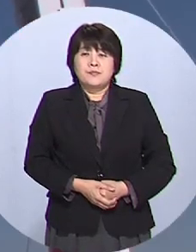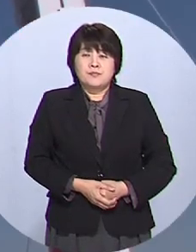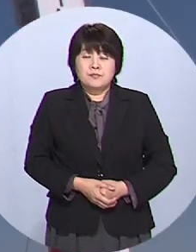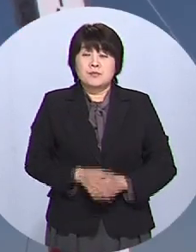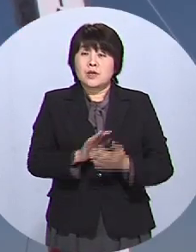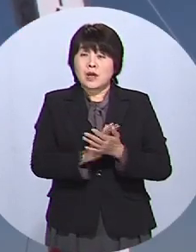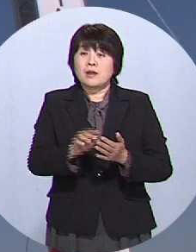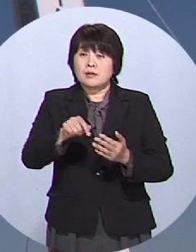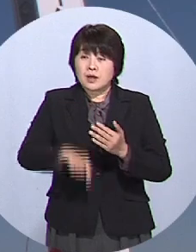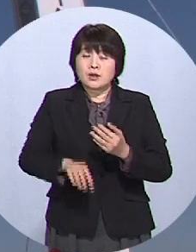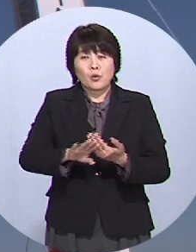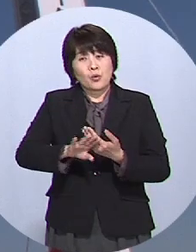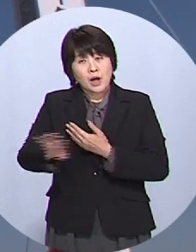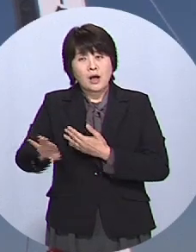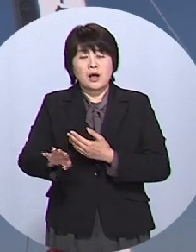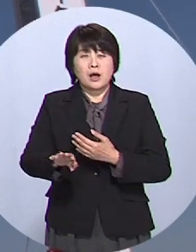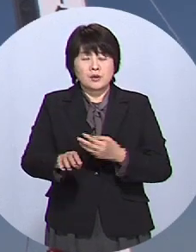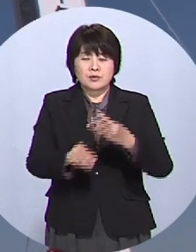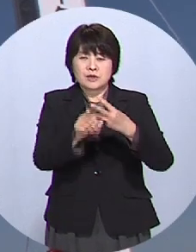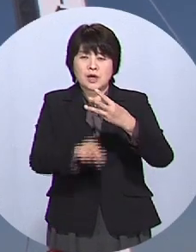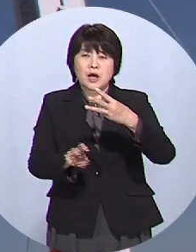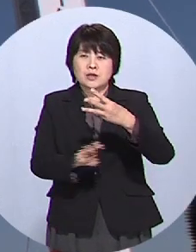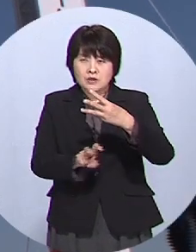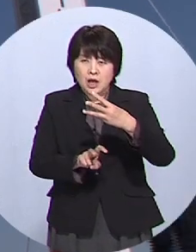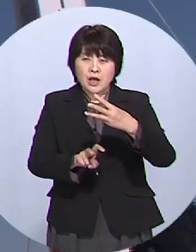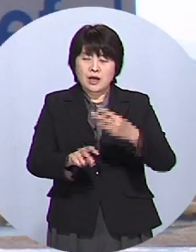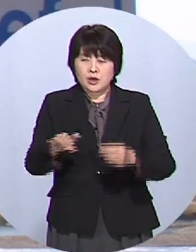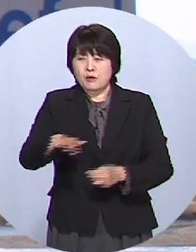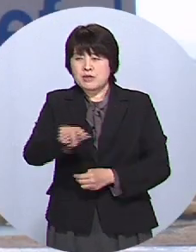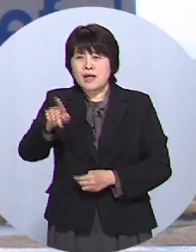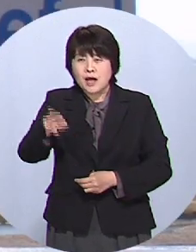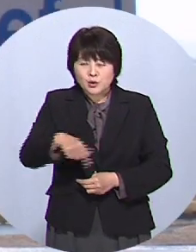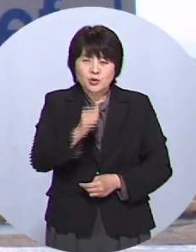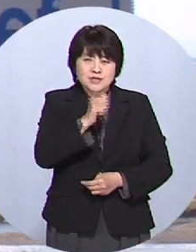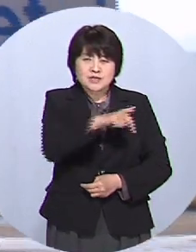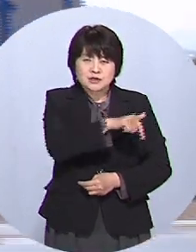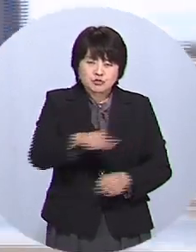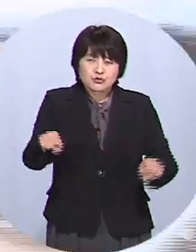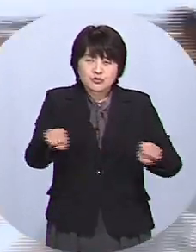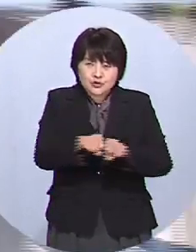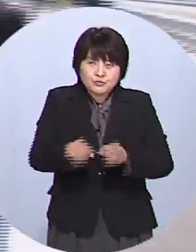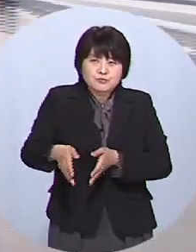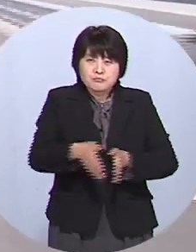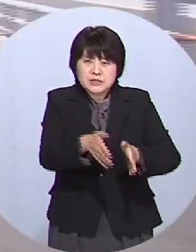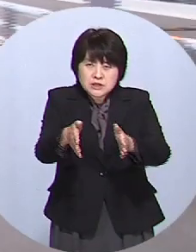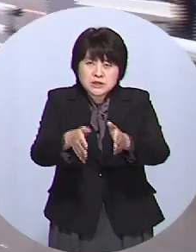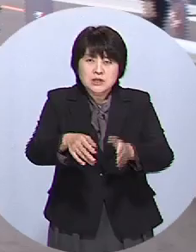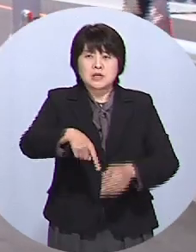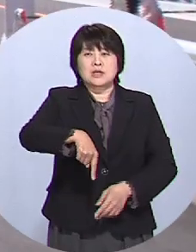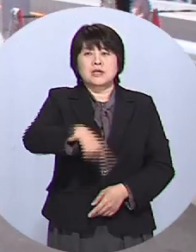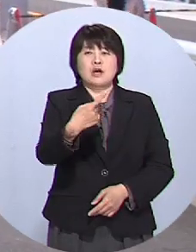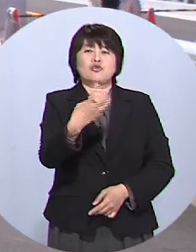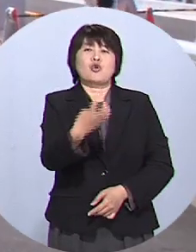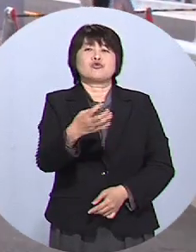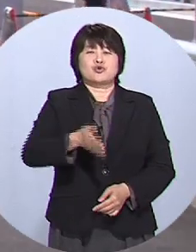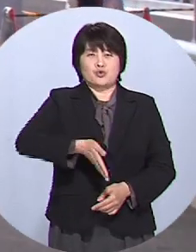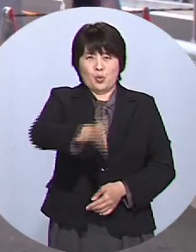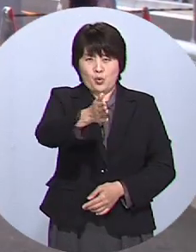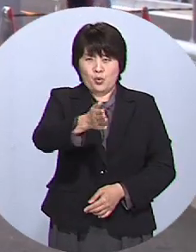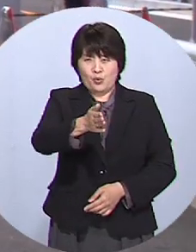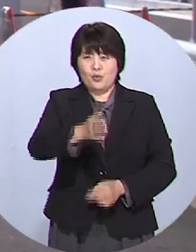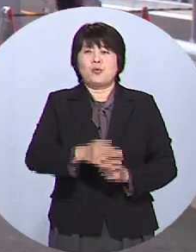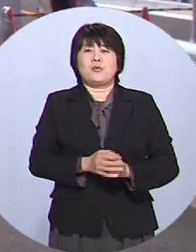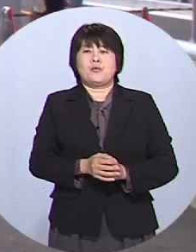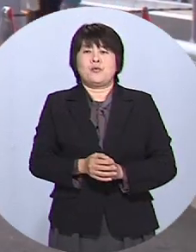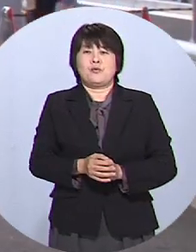県内では今月20日に皆野町と秩父市を結ぶ国道140号皆野秩父バイパスが全線開